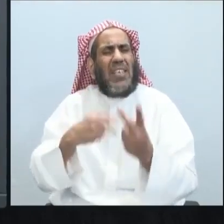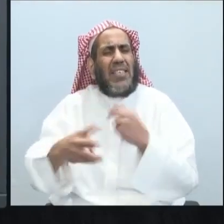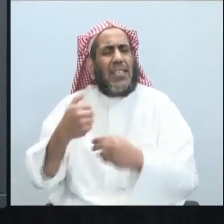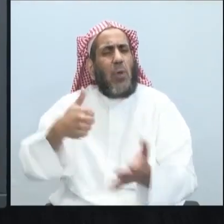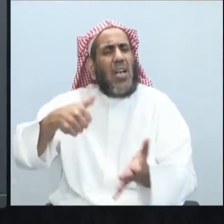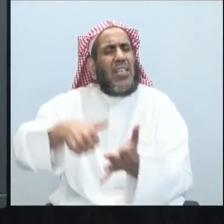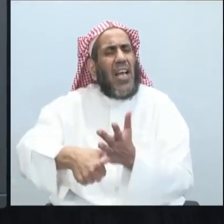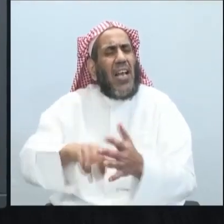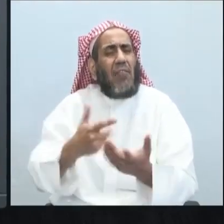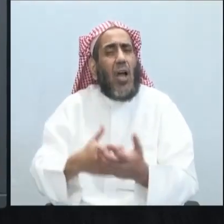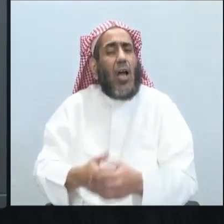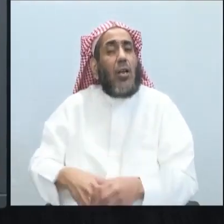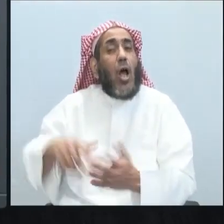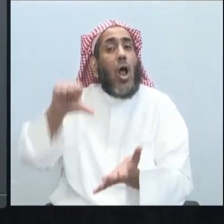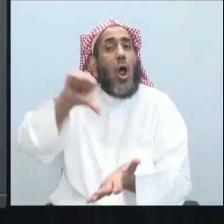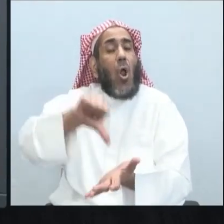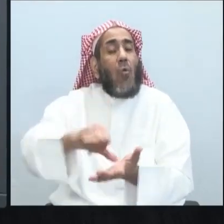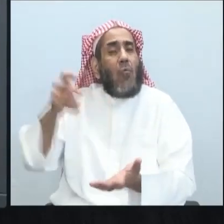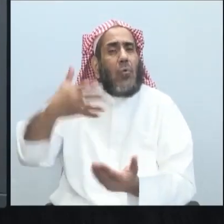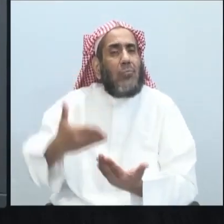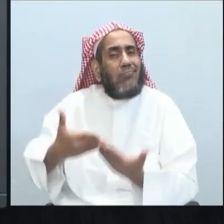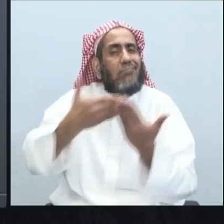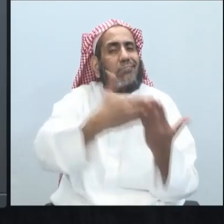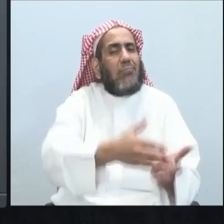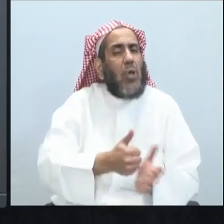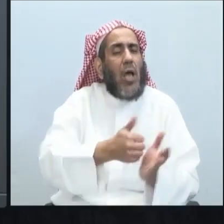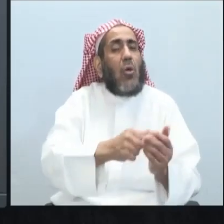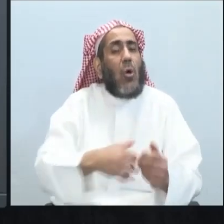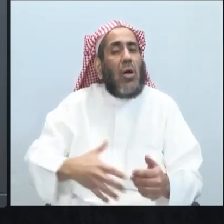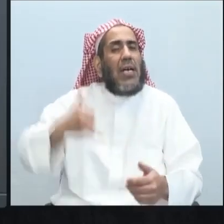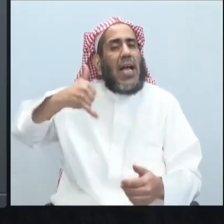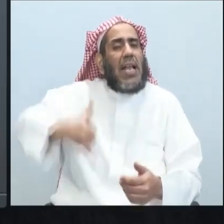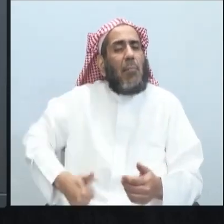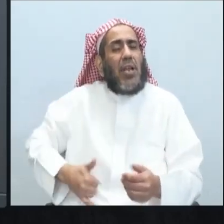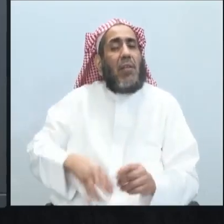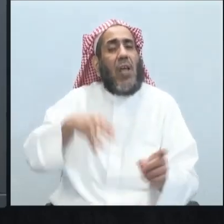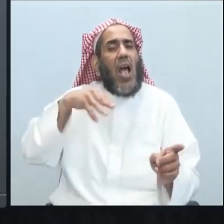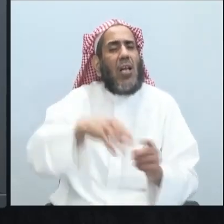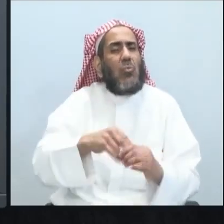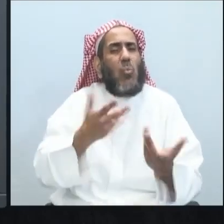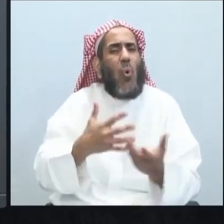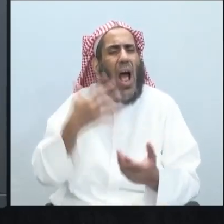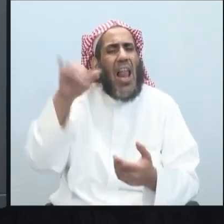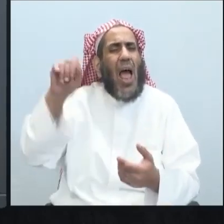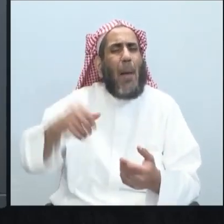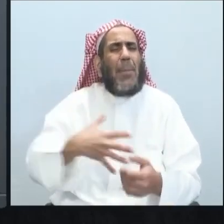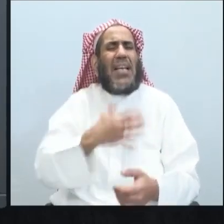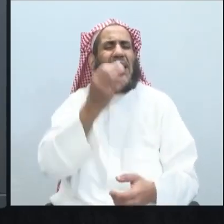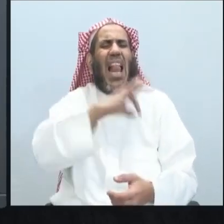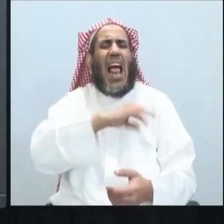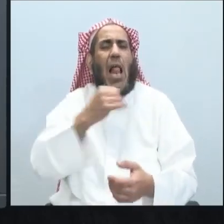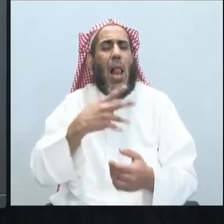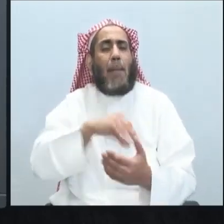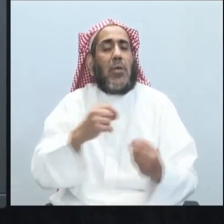ان الفرس ساعدوا اليمنيين في غزو الاحباش واستطاعوا ايضا ان رد عنهم يعني مع انهم